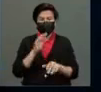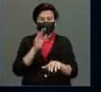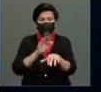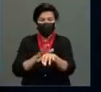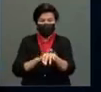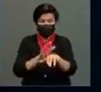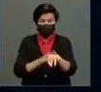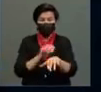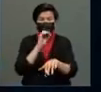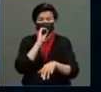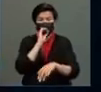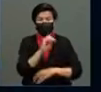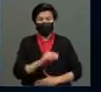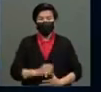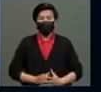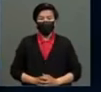นะครับ